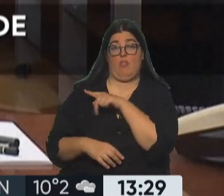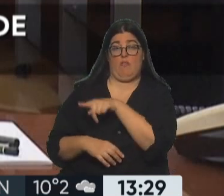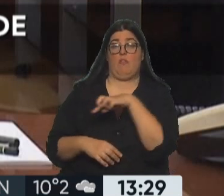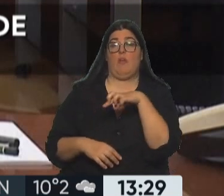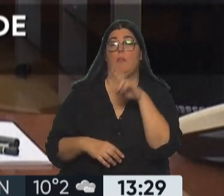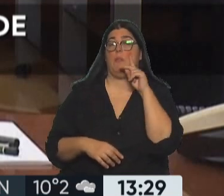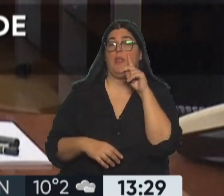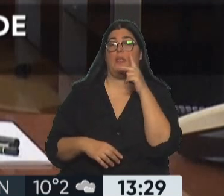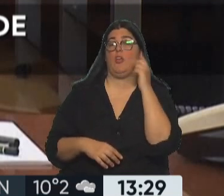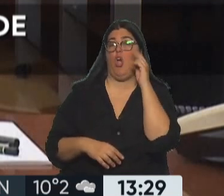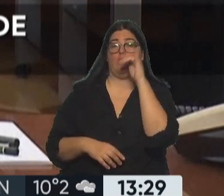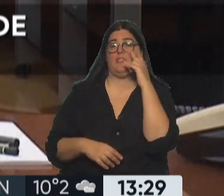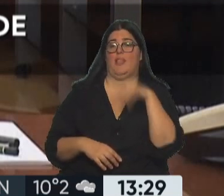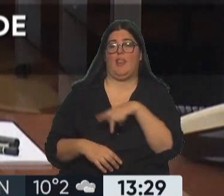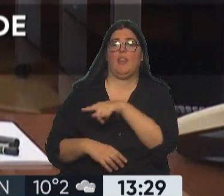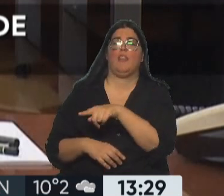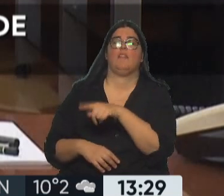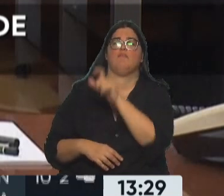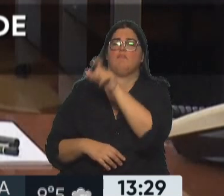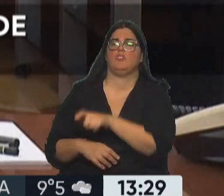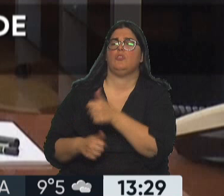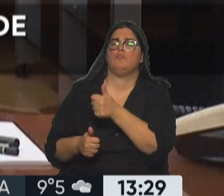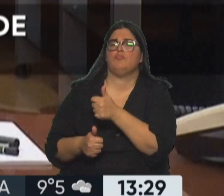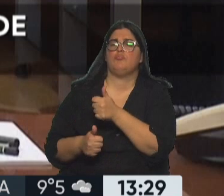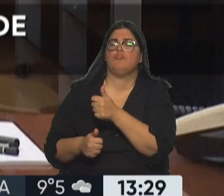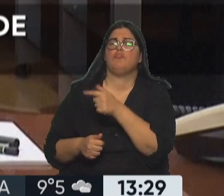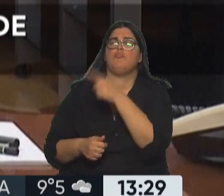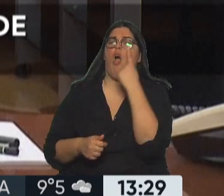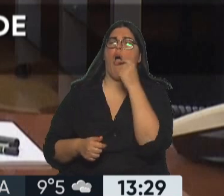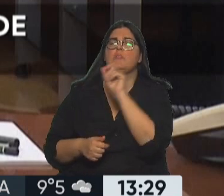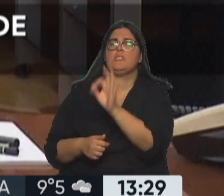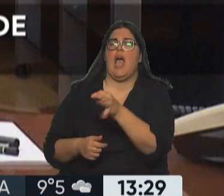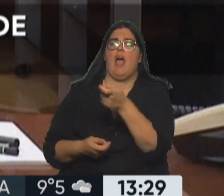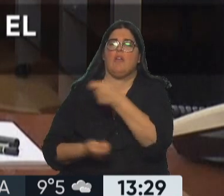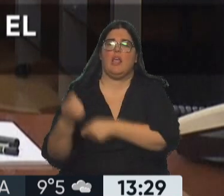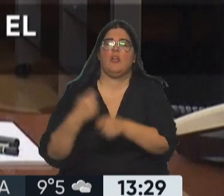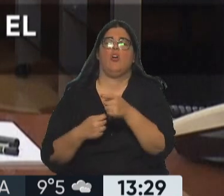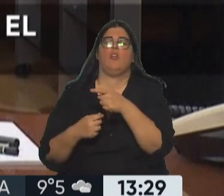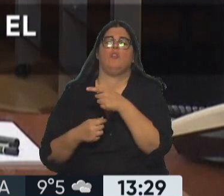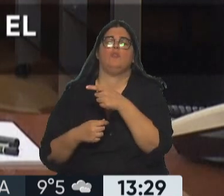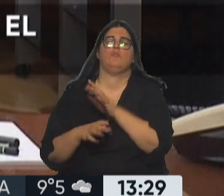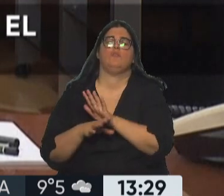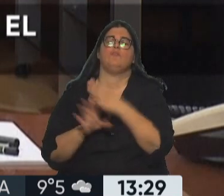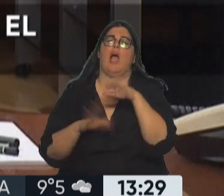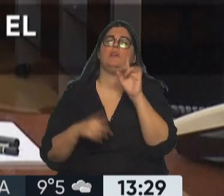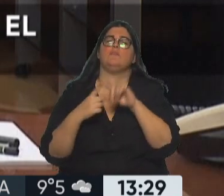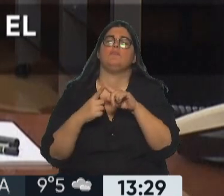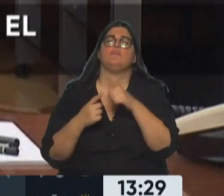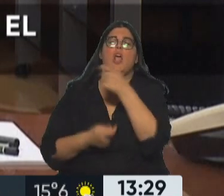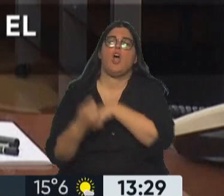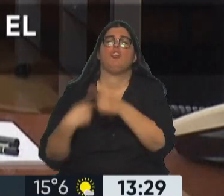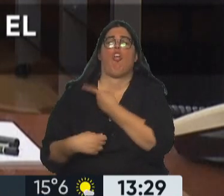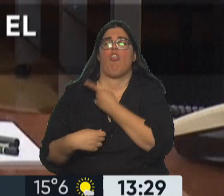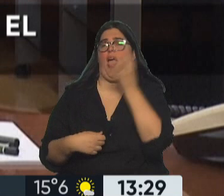Он был талантливый человек, талантливый бизнесмен. Работал не только у нас в стране и с результатом работал, но и